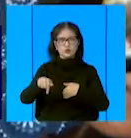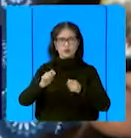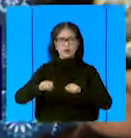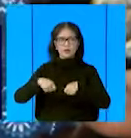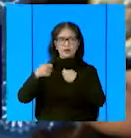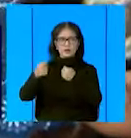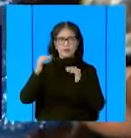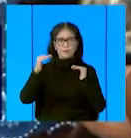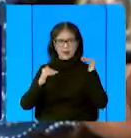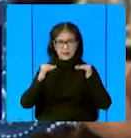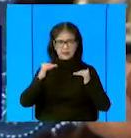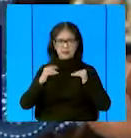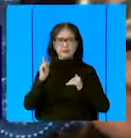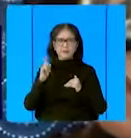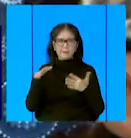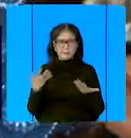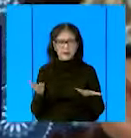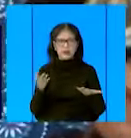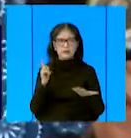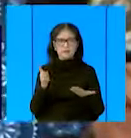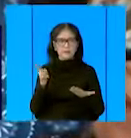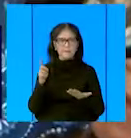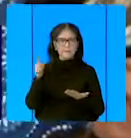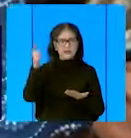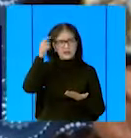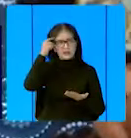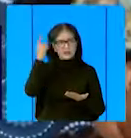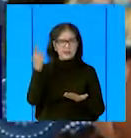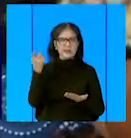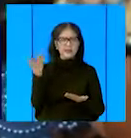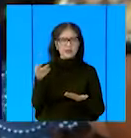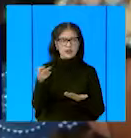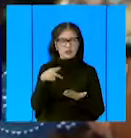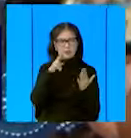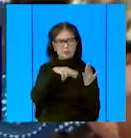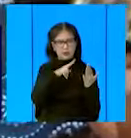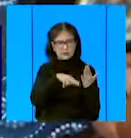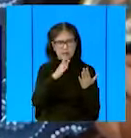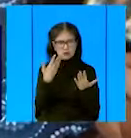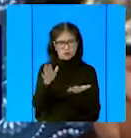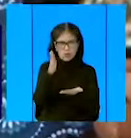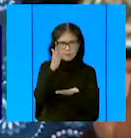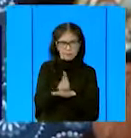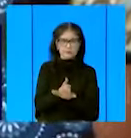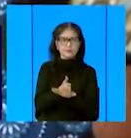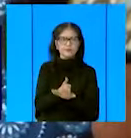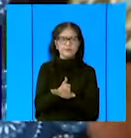karena sejatinya menurut hemat kami, sebagaimana apa yang telah dibacakan dalam amar putusan Majelis Hakim Yang